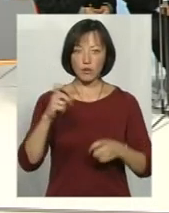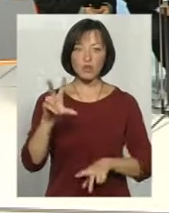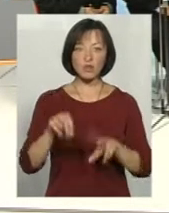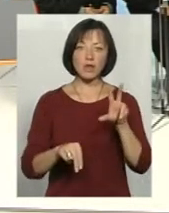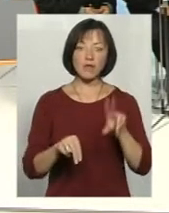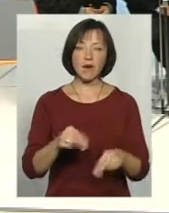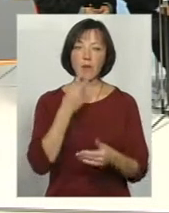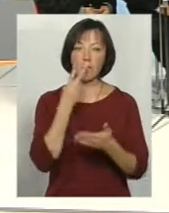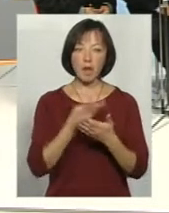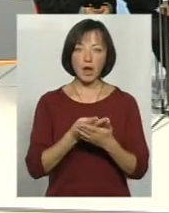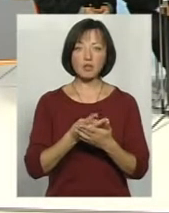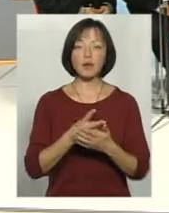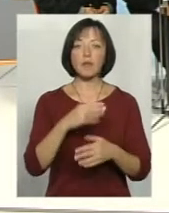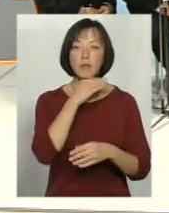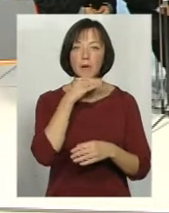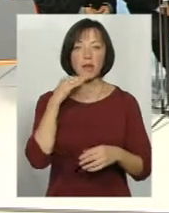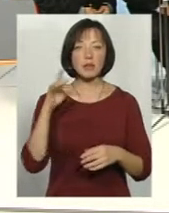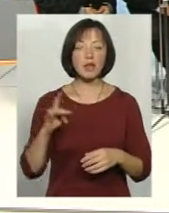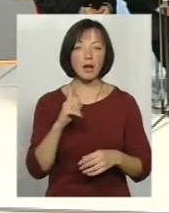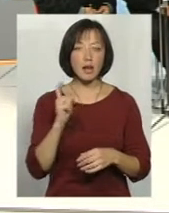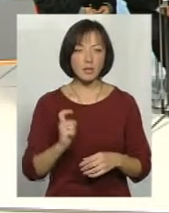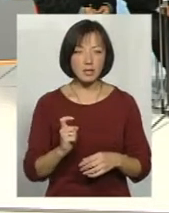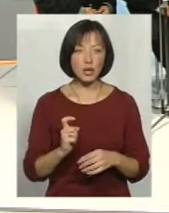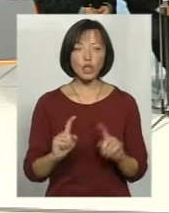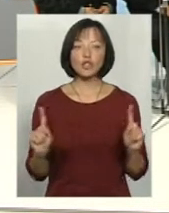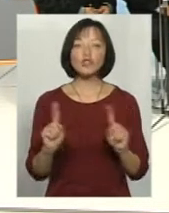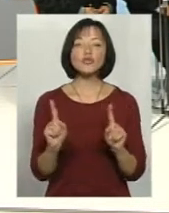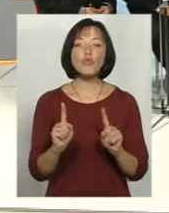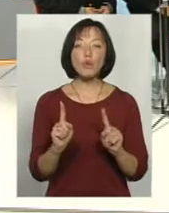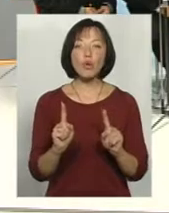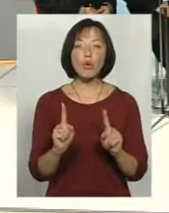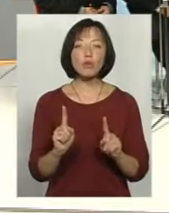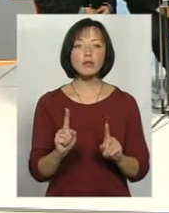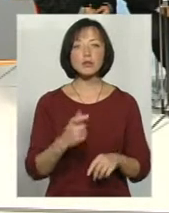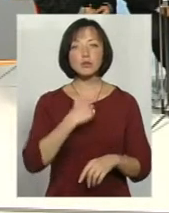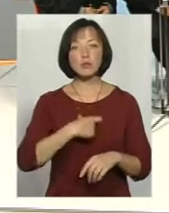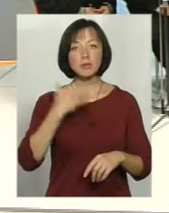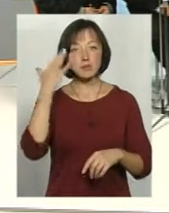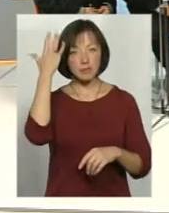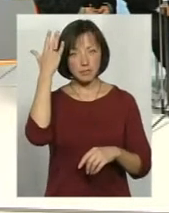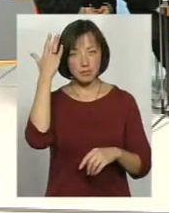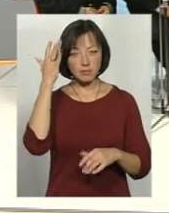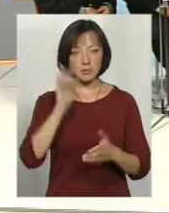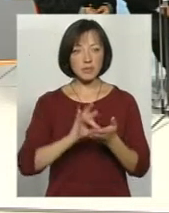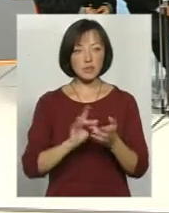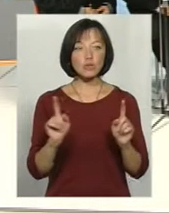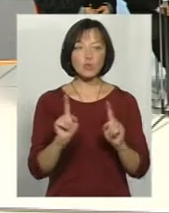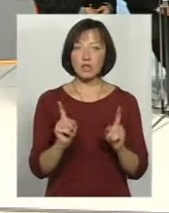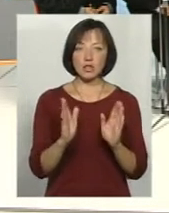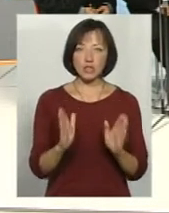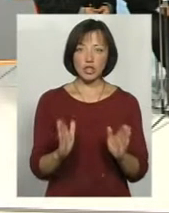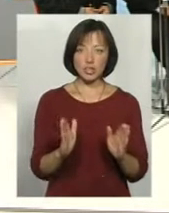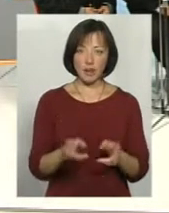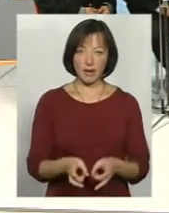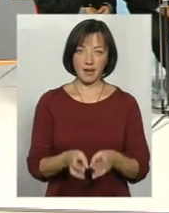ми їх будемо бачити неодноразово. Що ставити собі за ціль? Ну, не лише ж, мабуть,